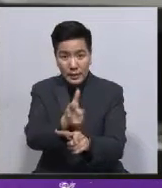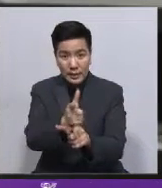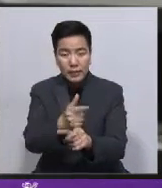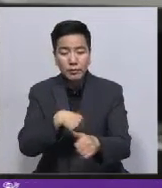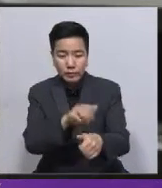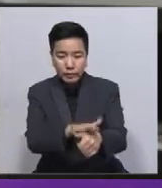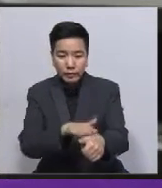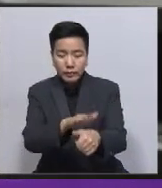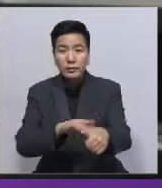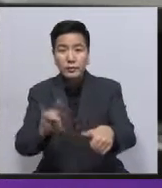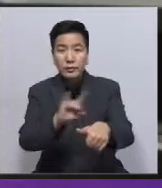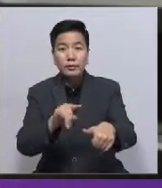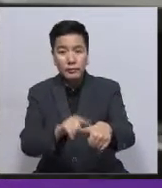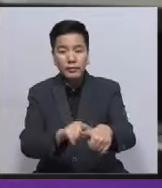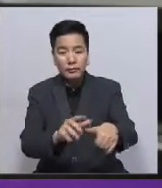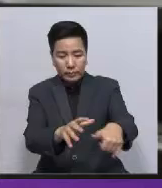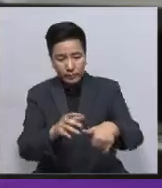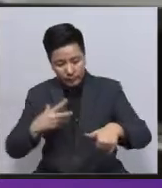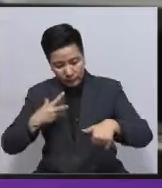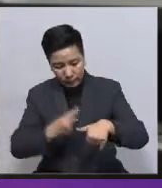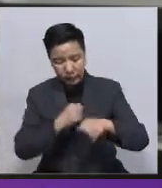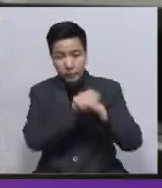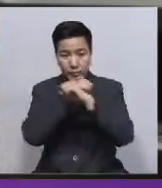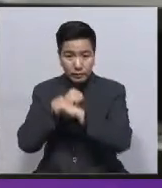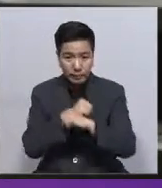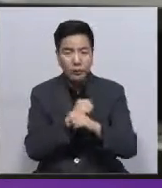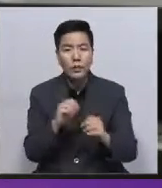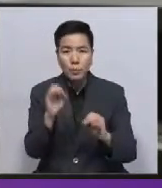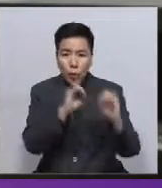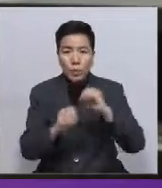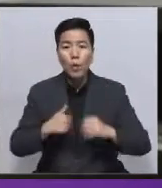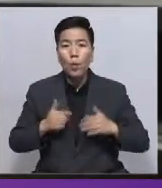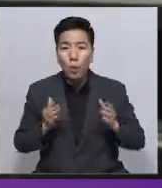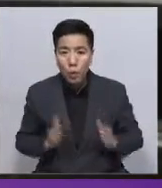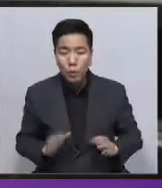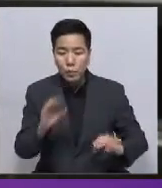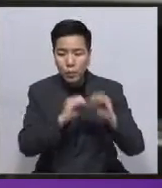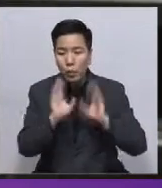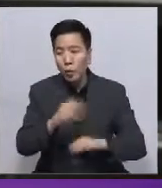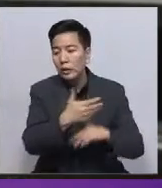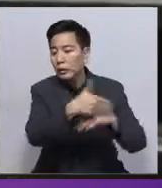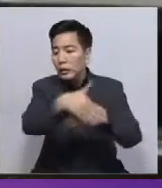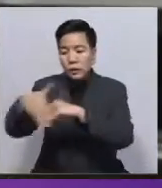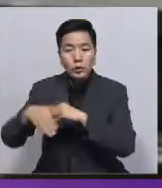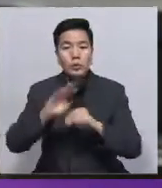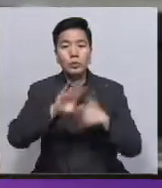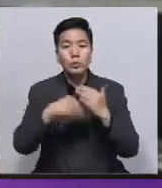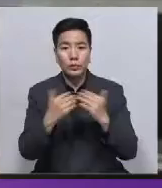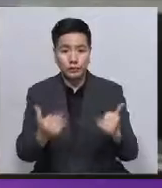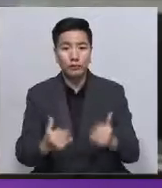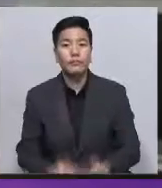มตตาสัตว์เนี่ยนำเข้ามาฉีดวัคซีนมันจะปลอดภัยกับเราด้วยปลอดภัยกับคนอื่นค่ะ